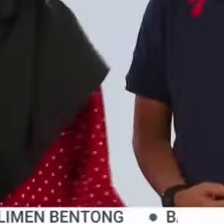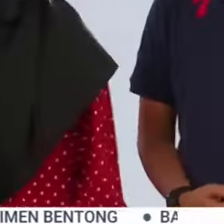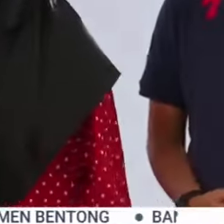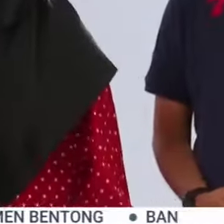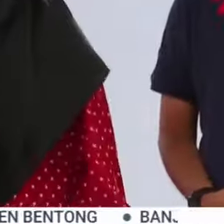Putrajaya